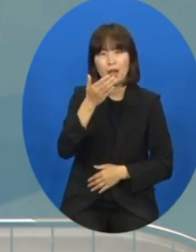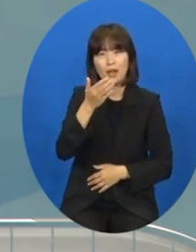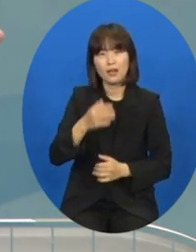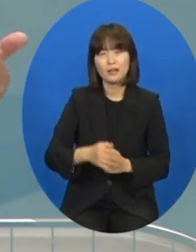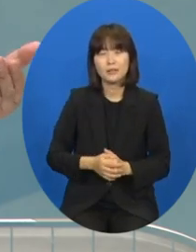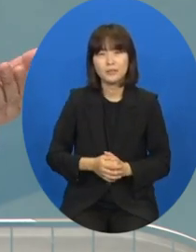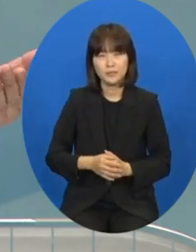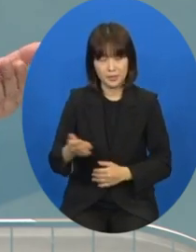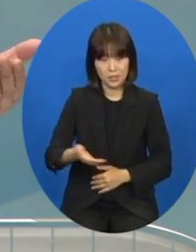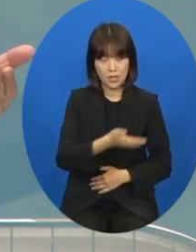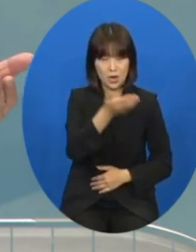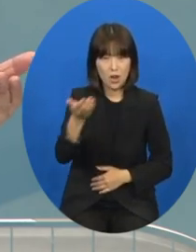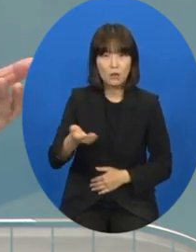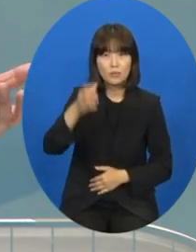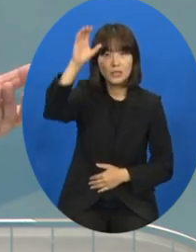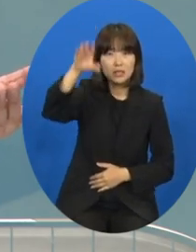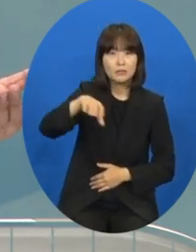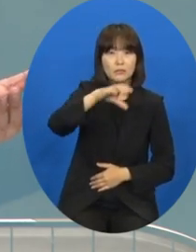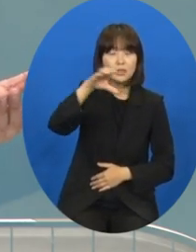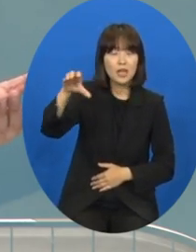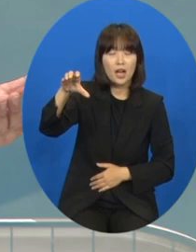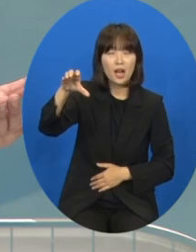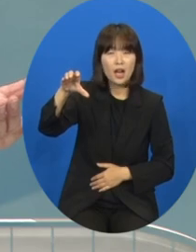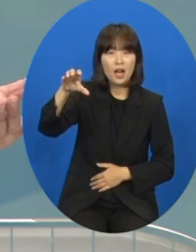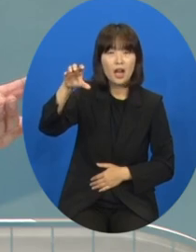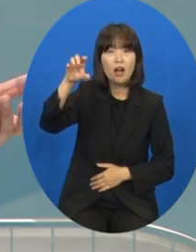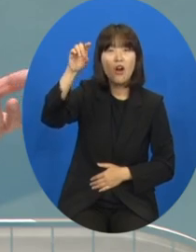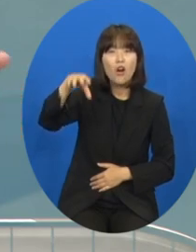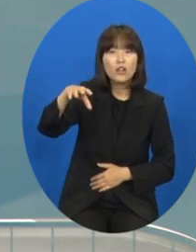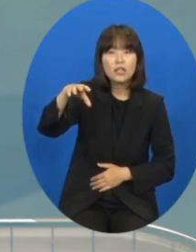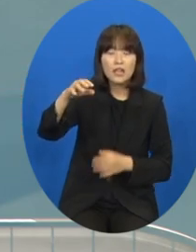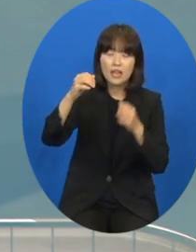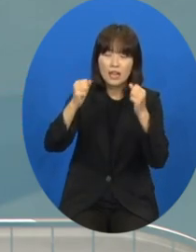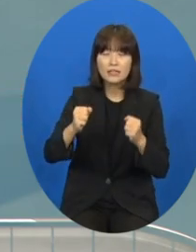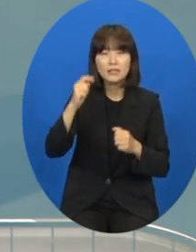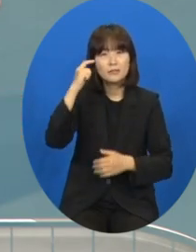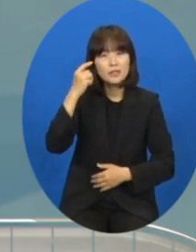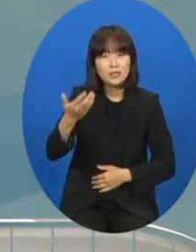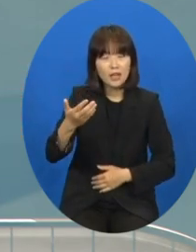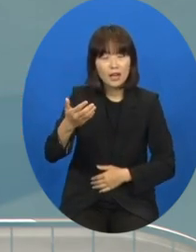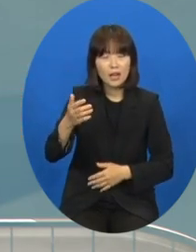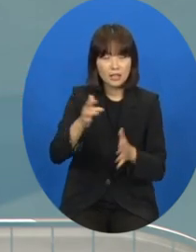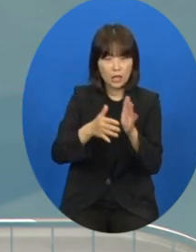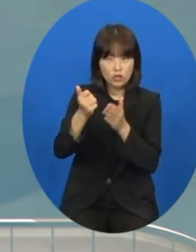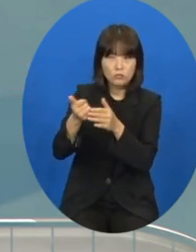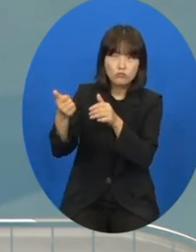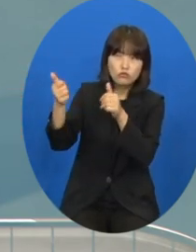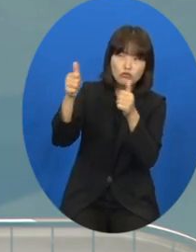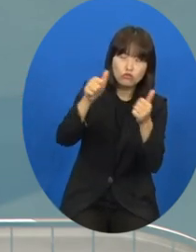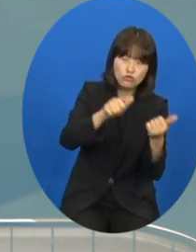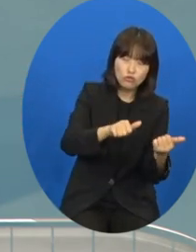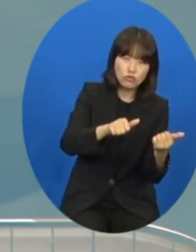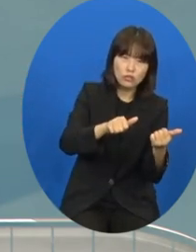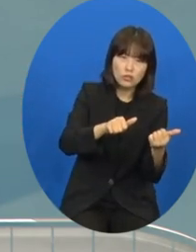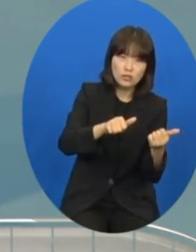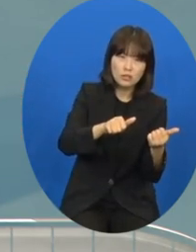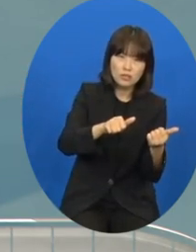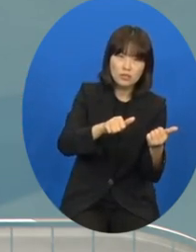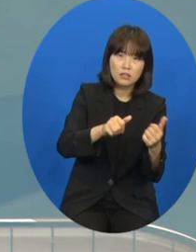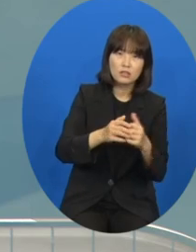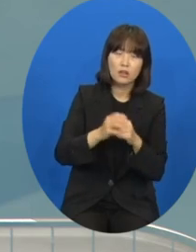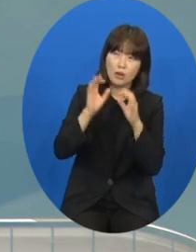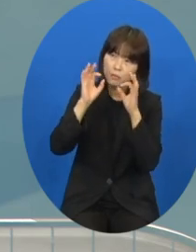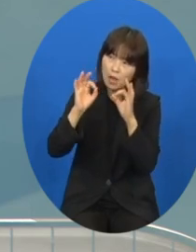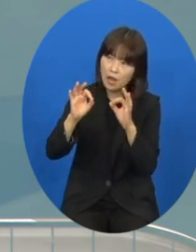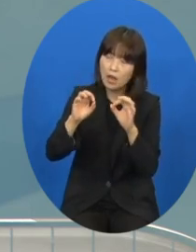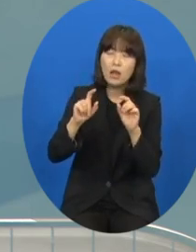여러분은 십자가에 어디까지 와 계신가요? 그저 예수님이 죽으신 것을 보는 순, 아니면